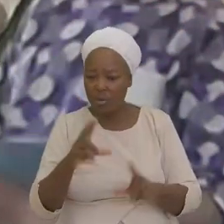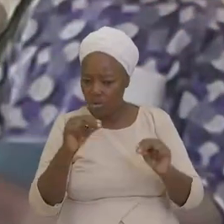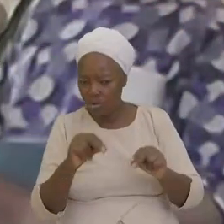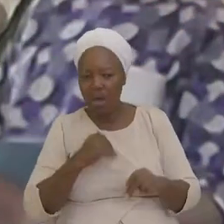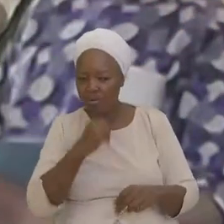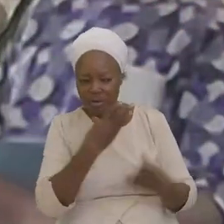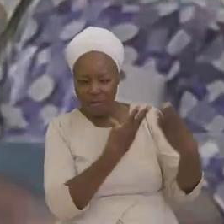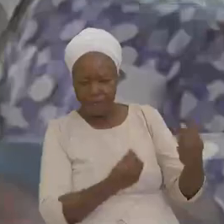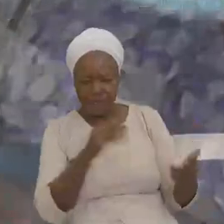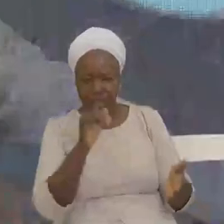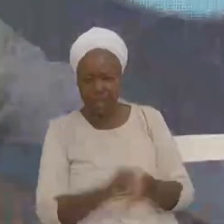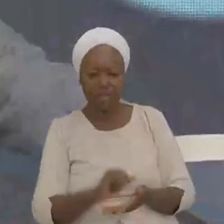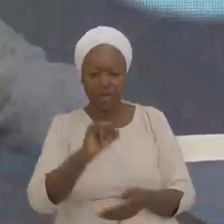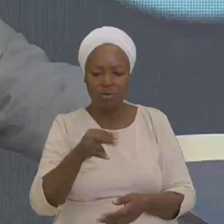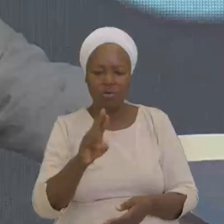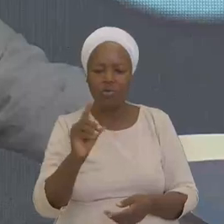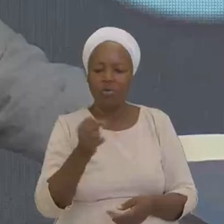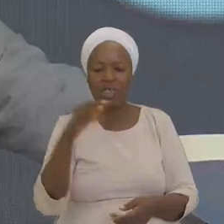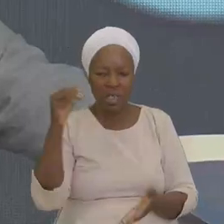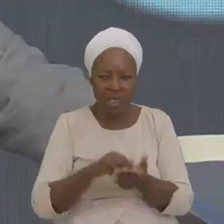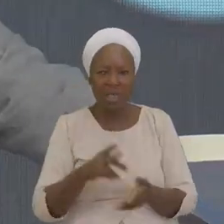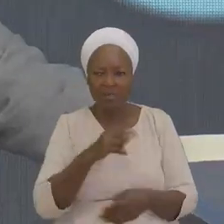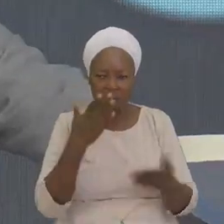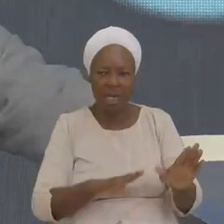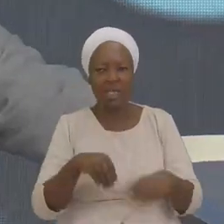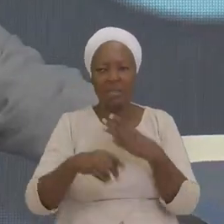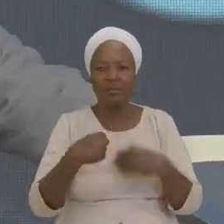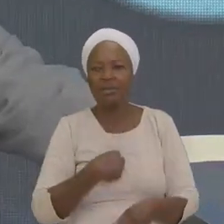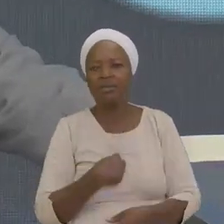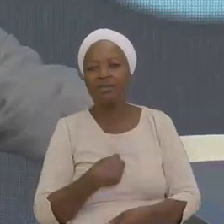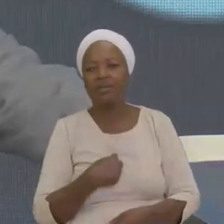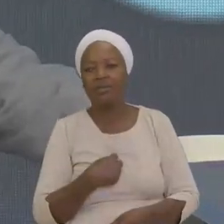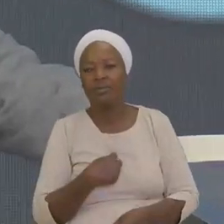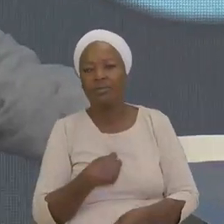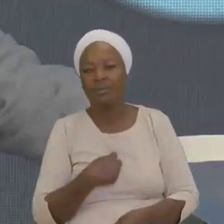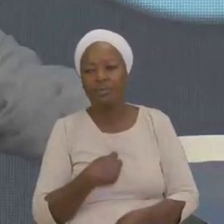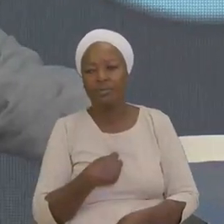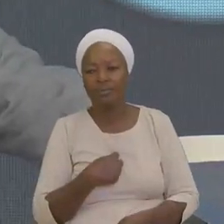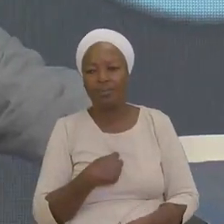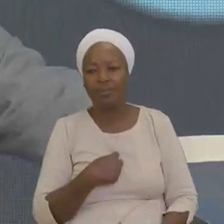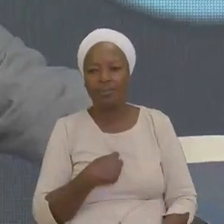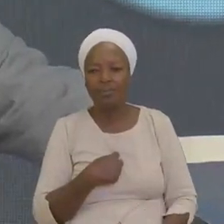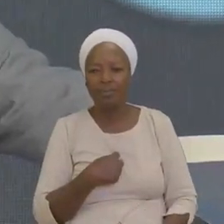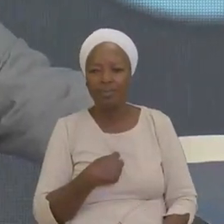direction, tu dois pouvoir dire, je vais affamer ce Judas à mort.